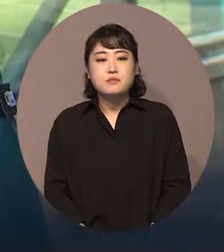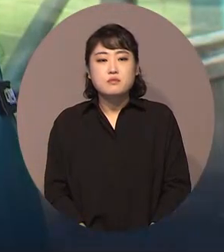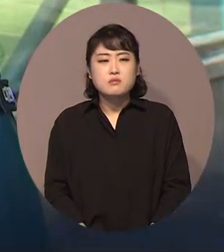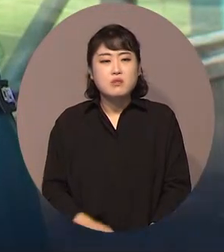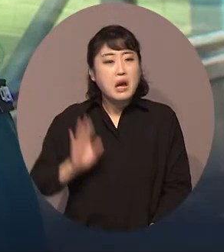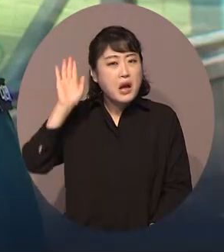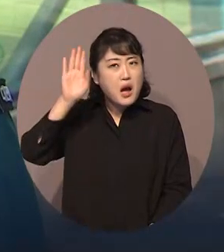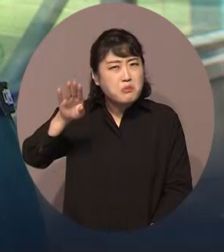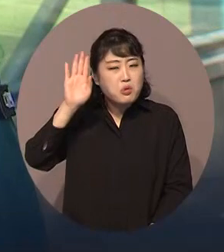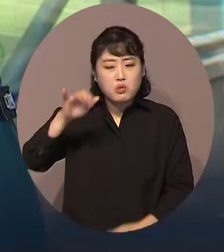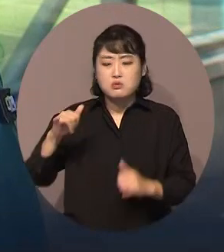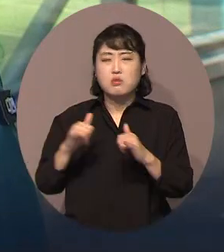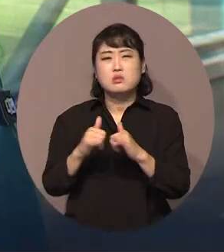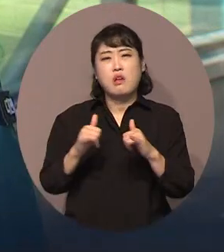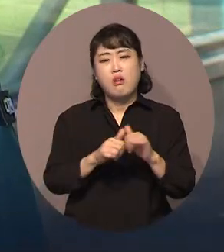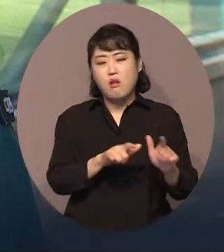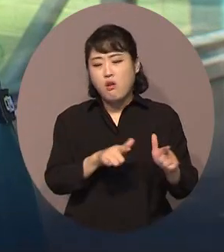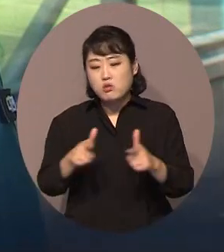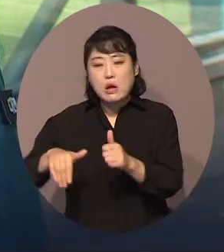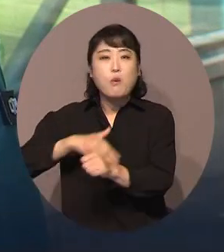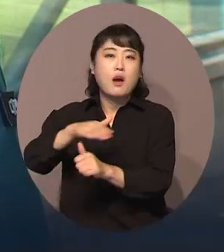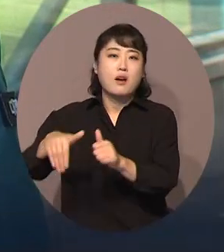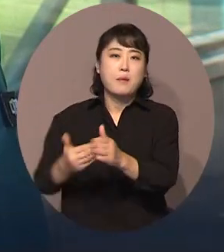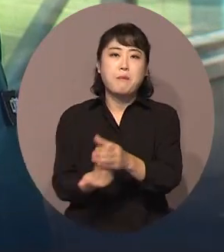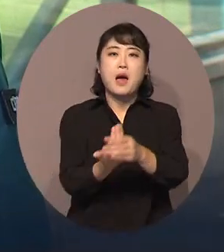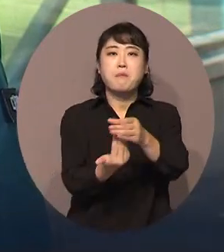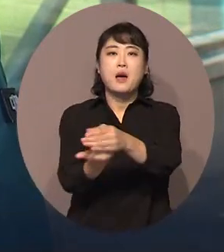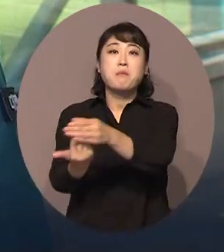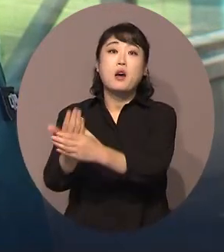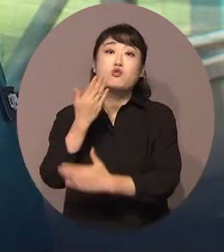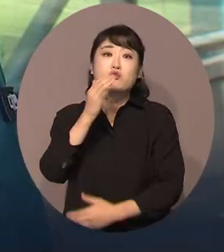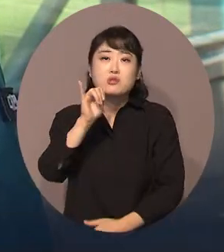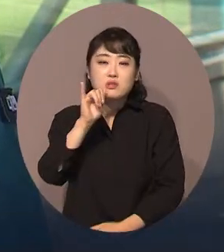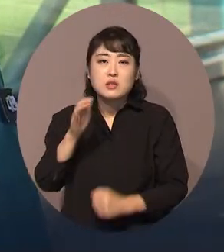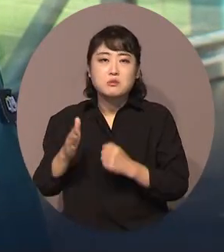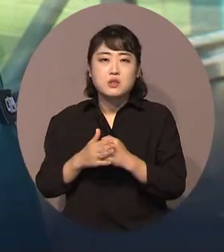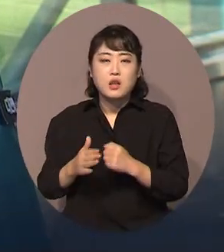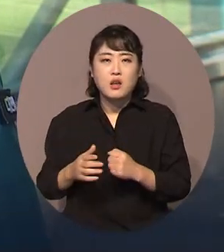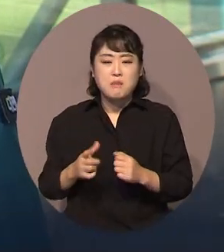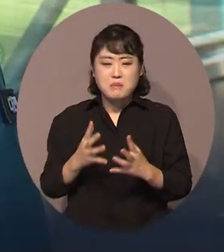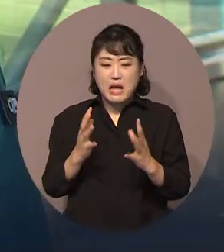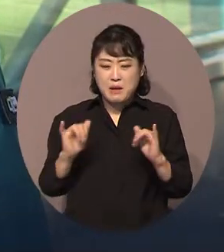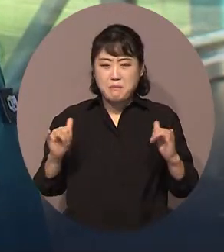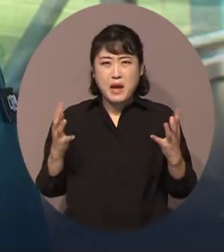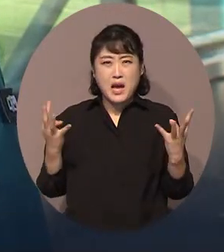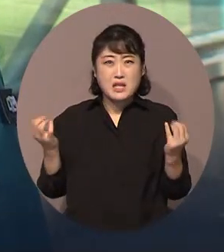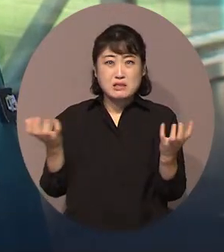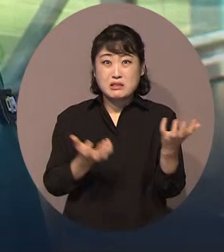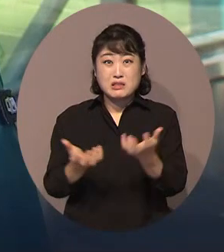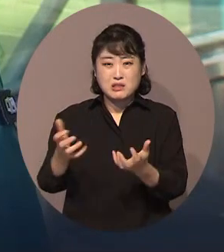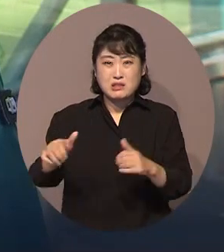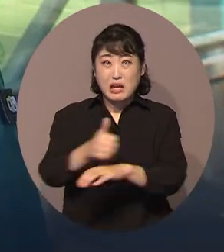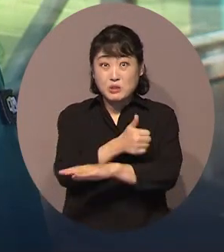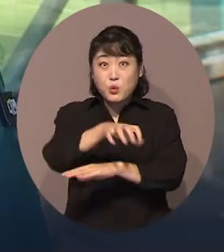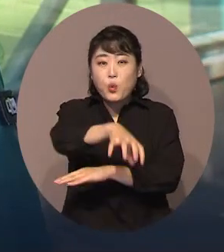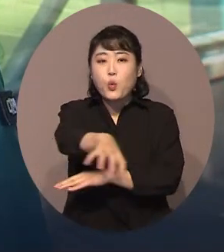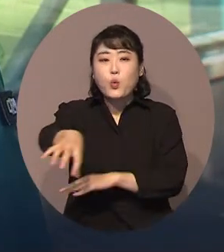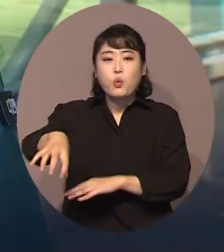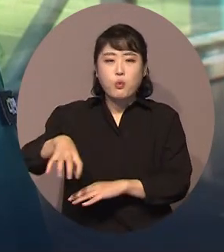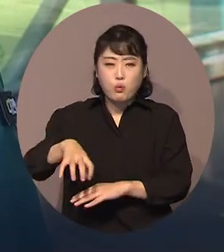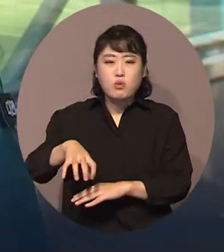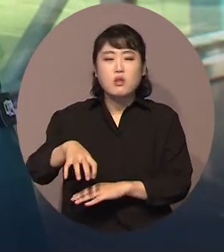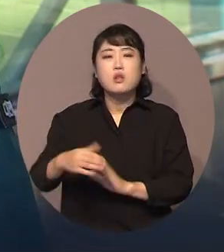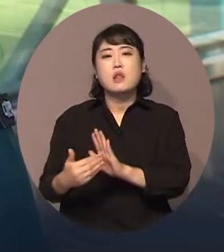전쟁이 다양화될 수밖에 없습니다. 이런 상황에 좀 대비해서 우리 다중이용 시설에 대해서 확고한 대비 태세를 다지는